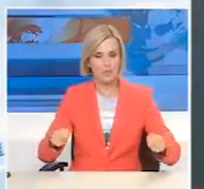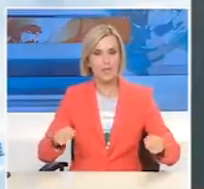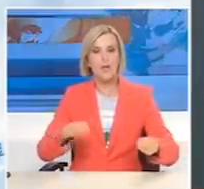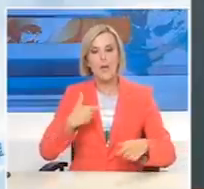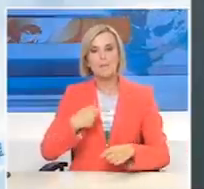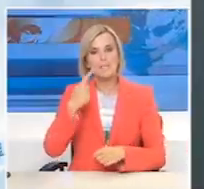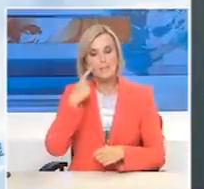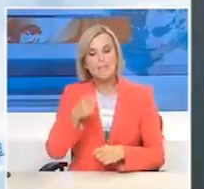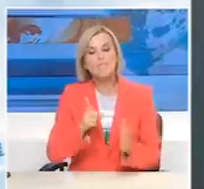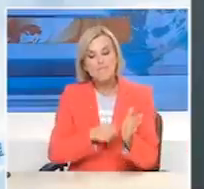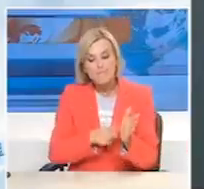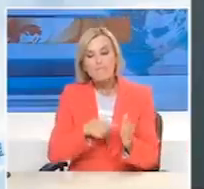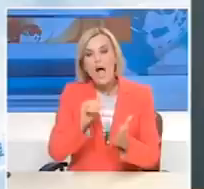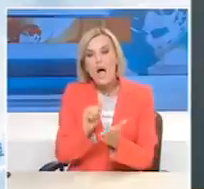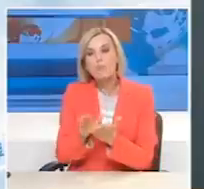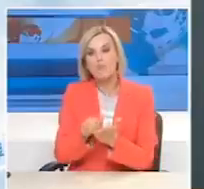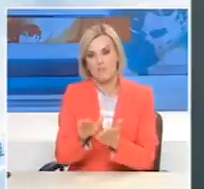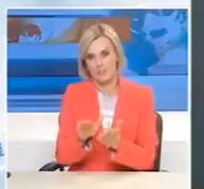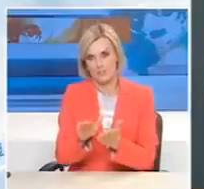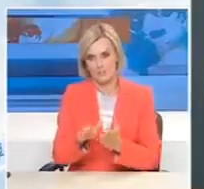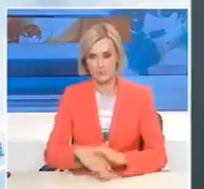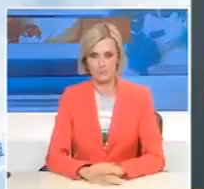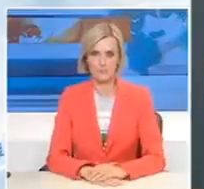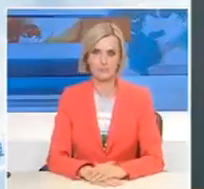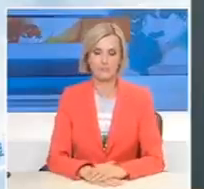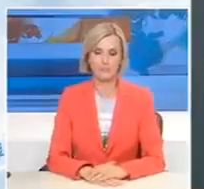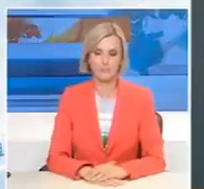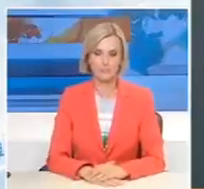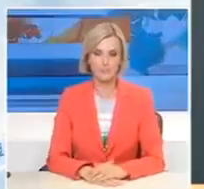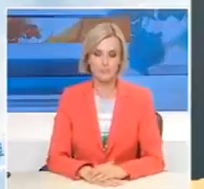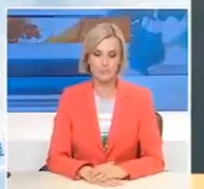λοιμόξεων. Πάντως, ο συγχρονισμός δεν είναι καλό πράγμα.